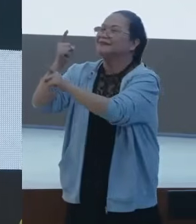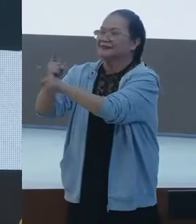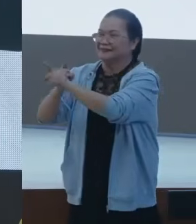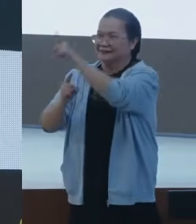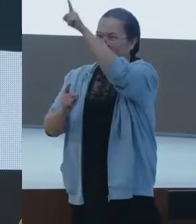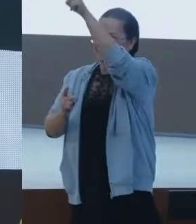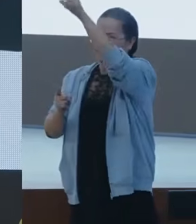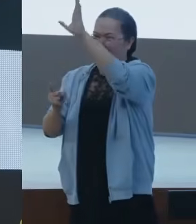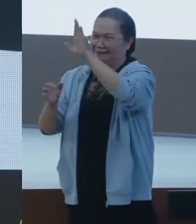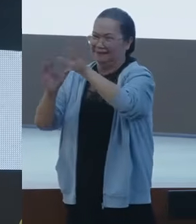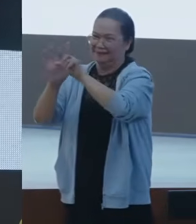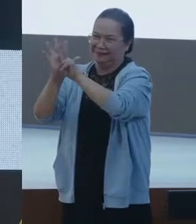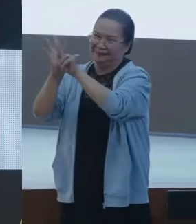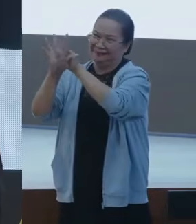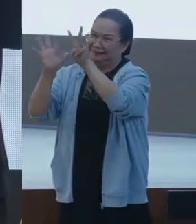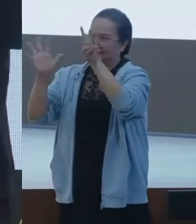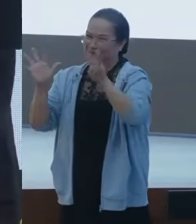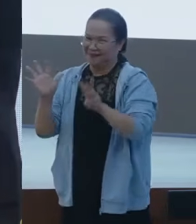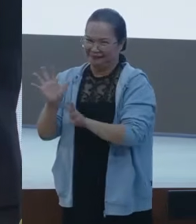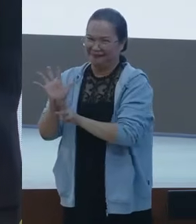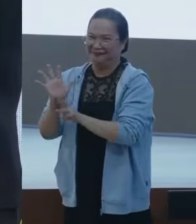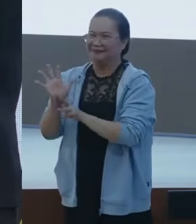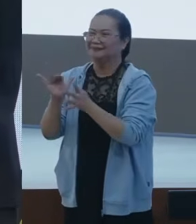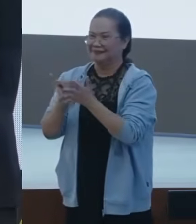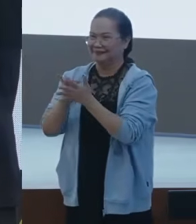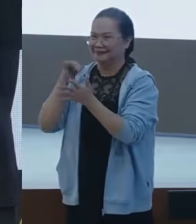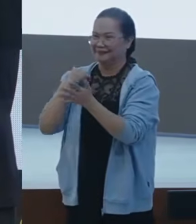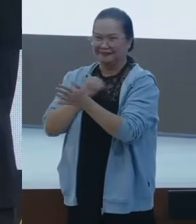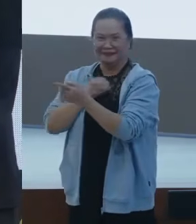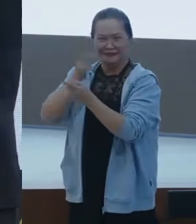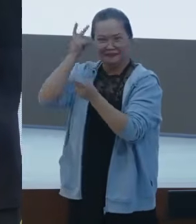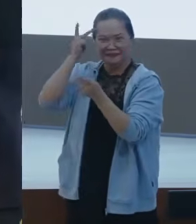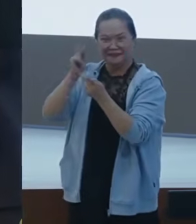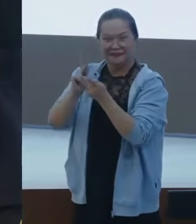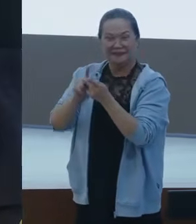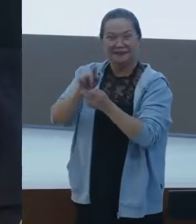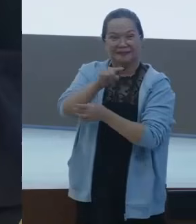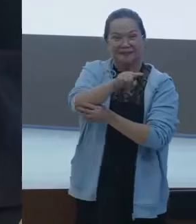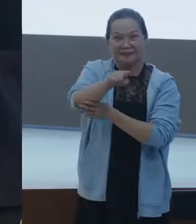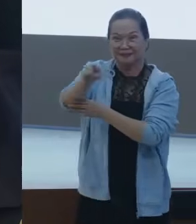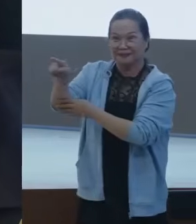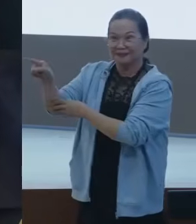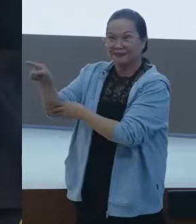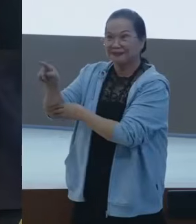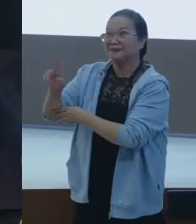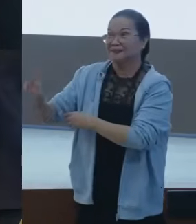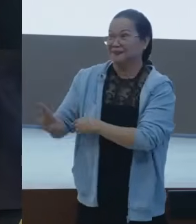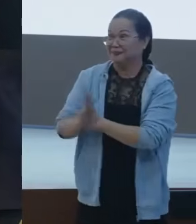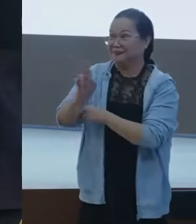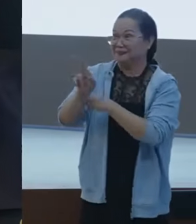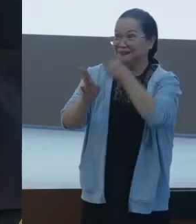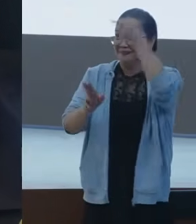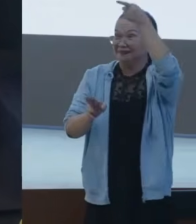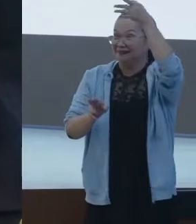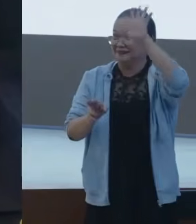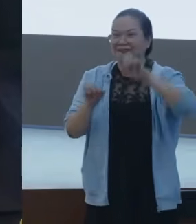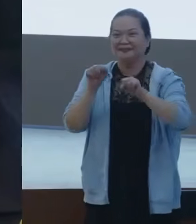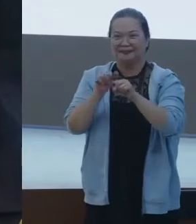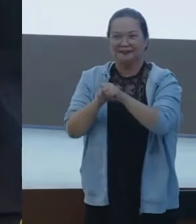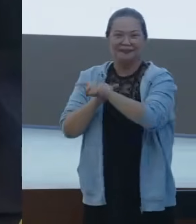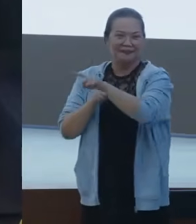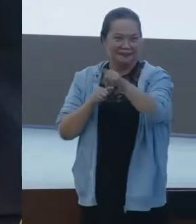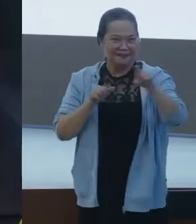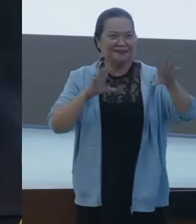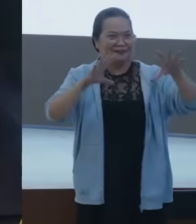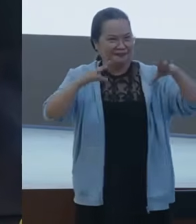Panginoon. Yan po ang ating layunin. Maging instrumento nawa tayong lahat upang mas marami pang